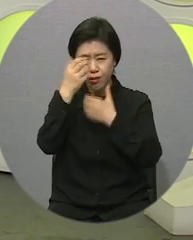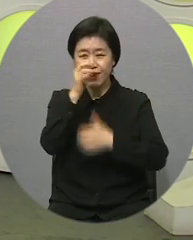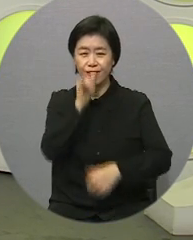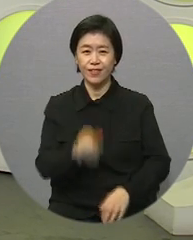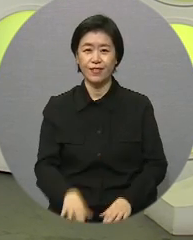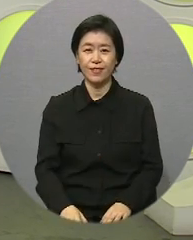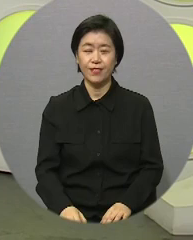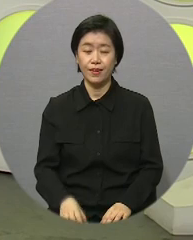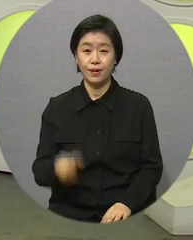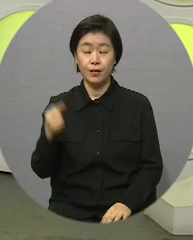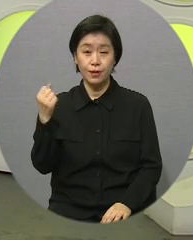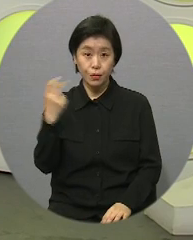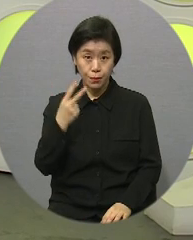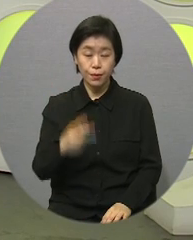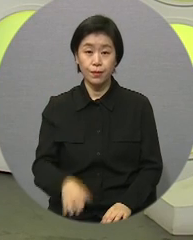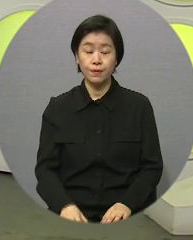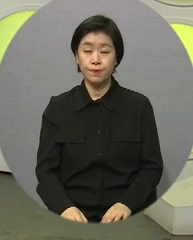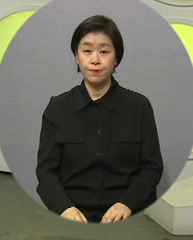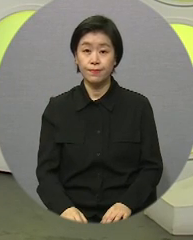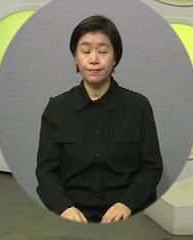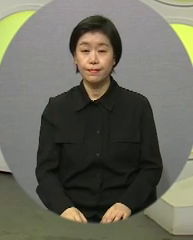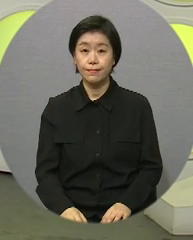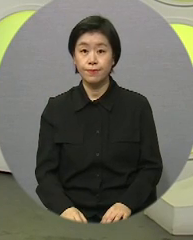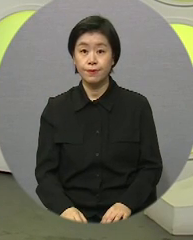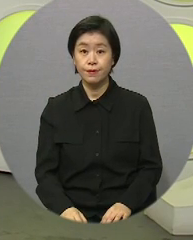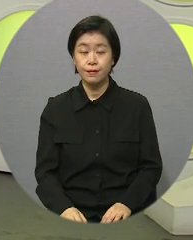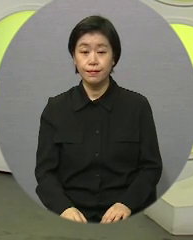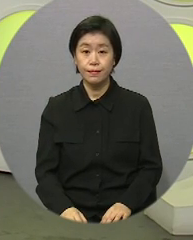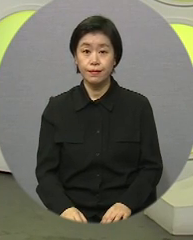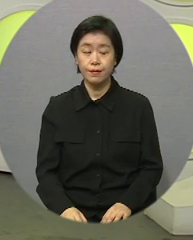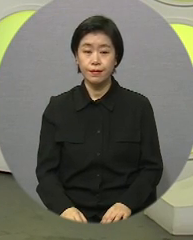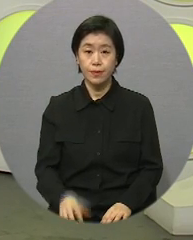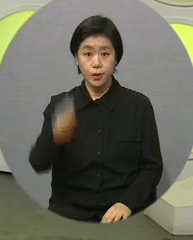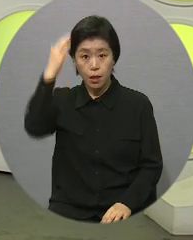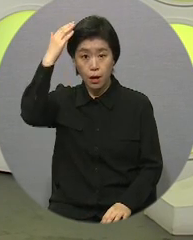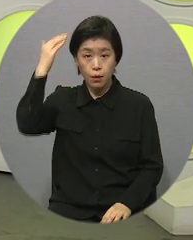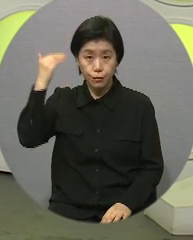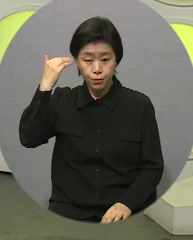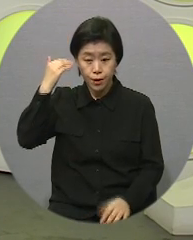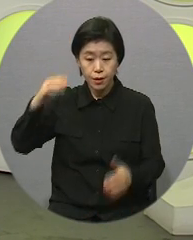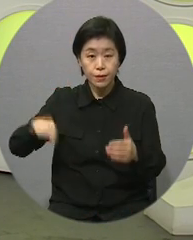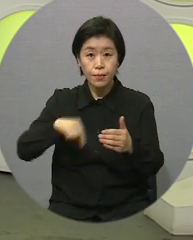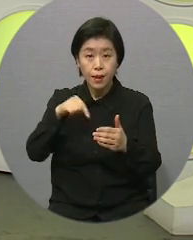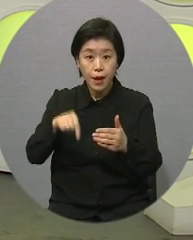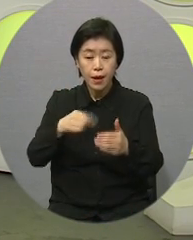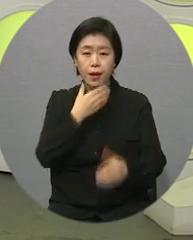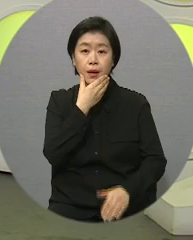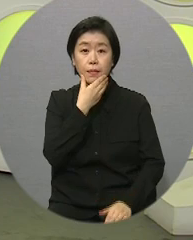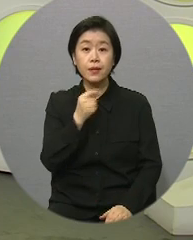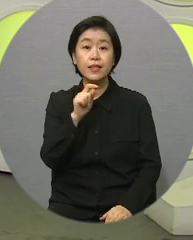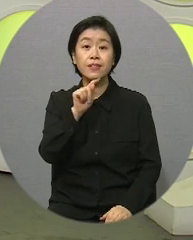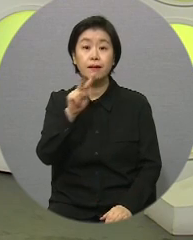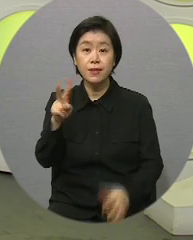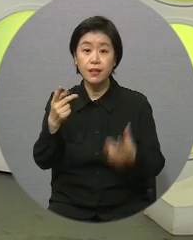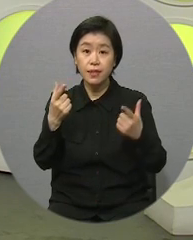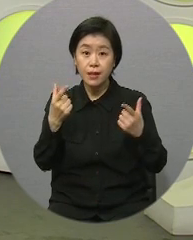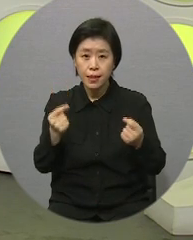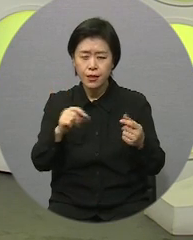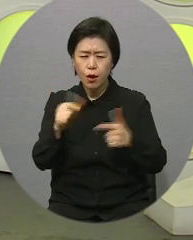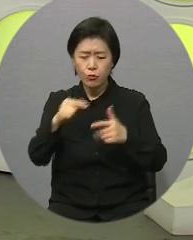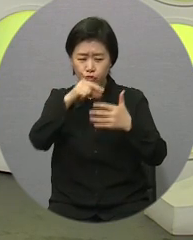또 우리나라로서는 이러한 그 복지 tv 이런